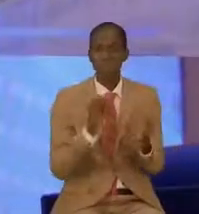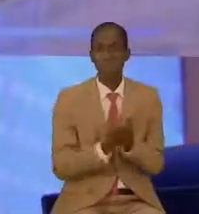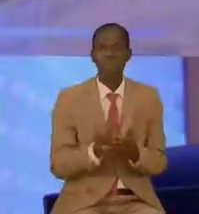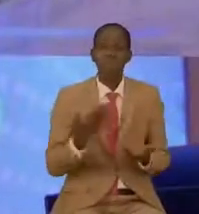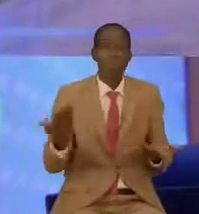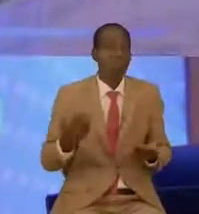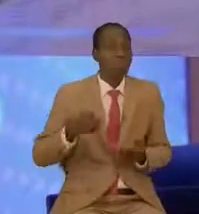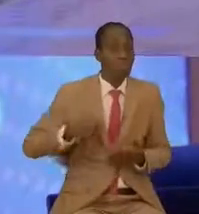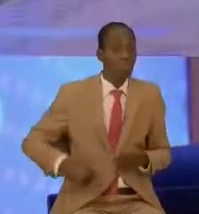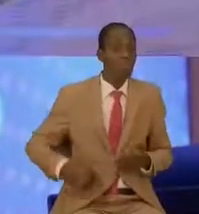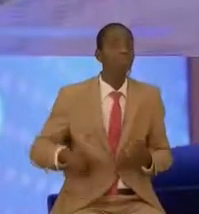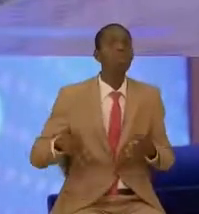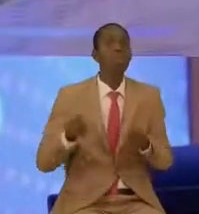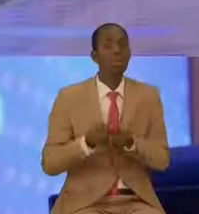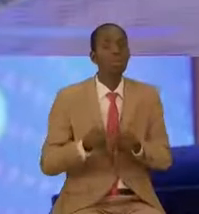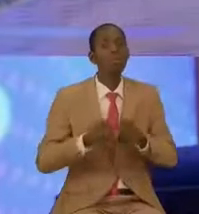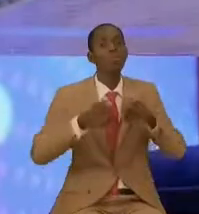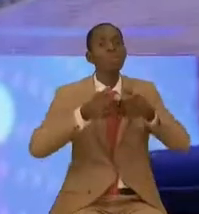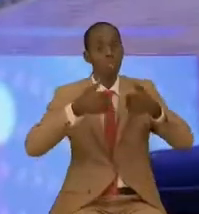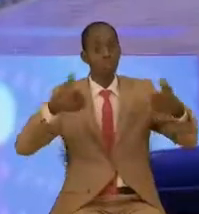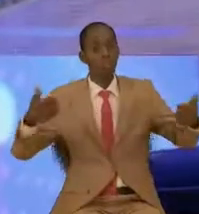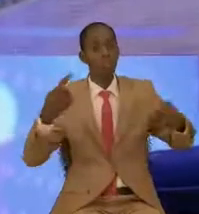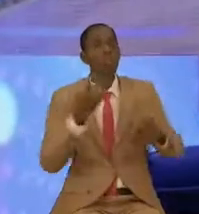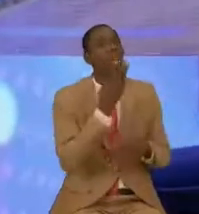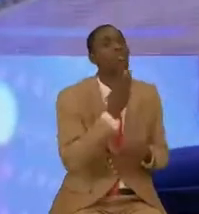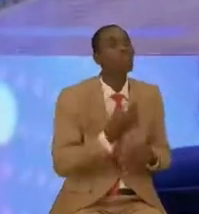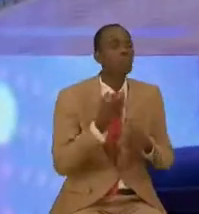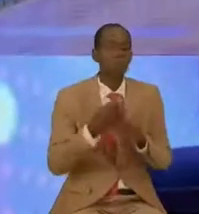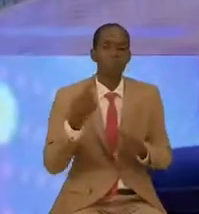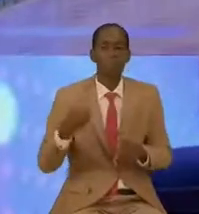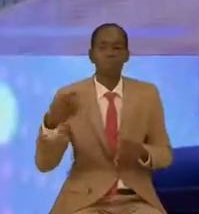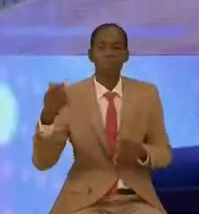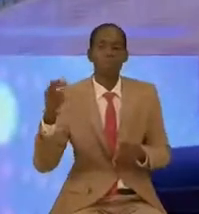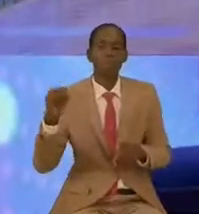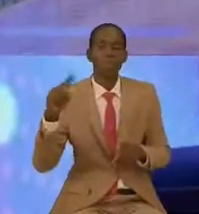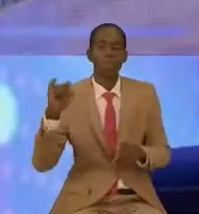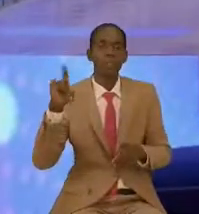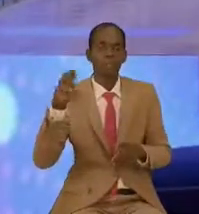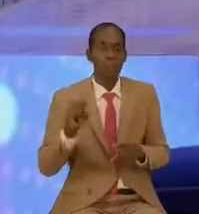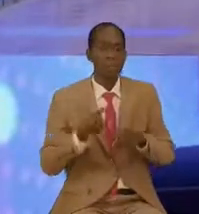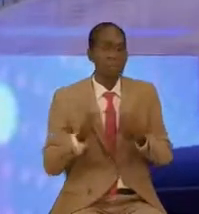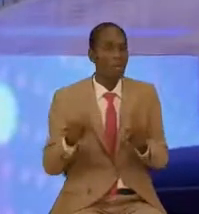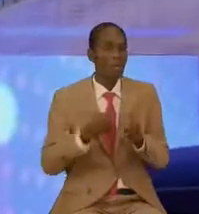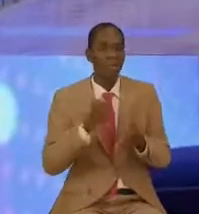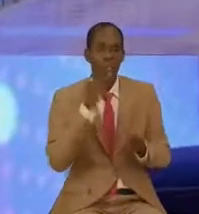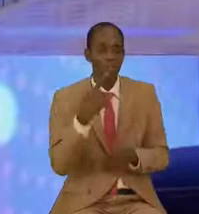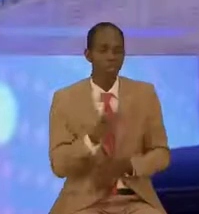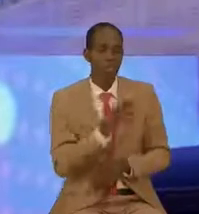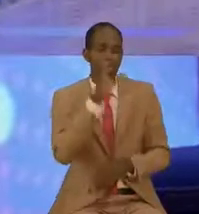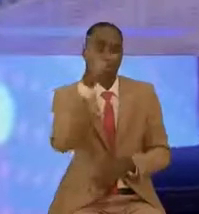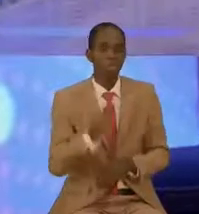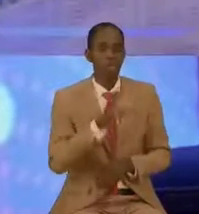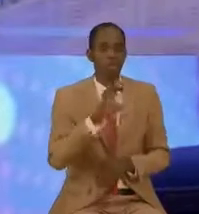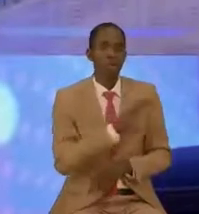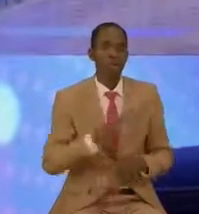peut faire cela. La circoncision sépare les Juifs d'avec les païens. C'est la croix de